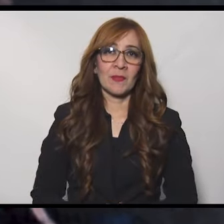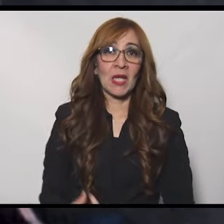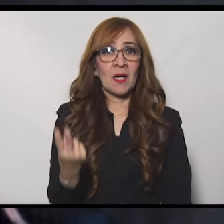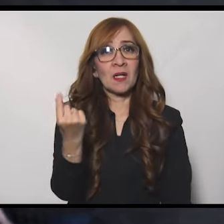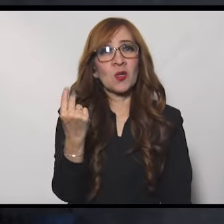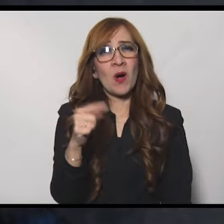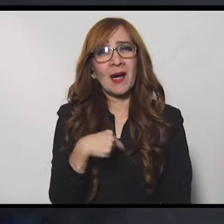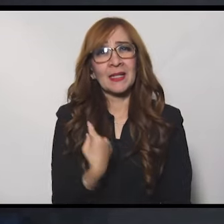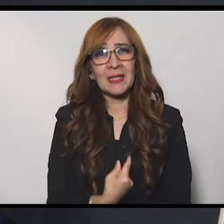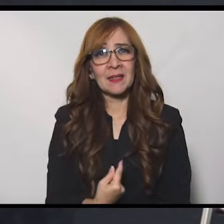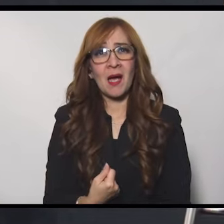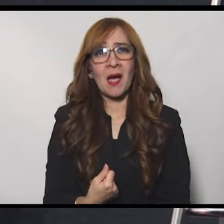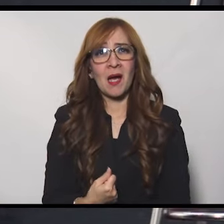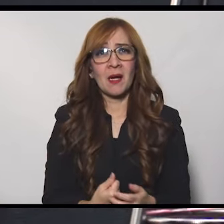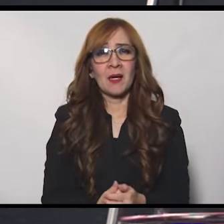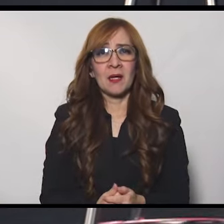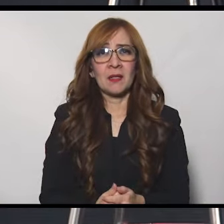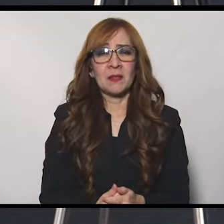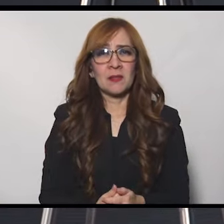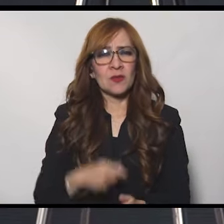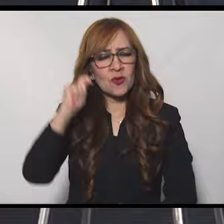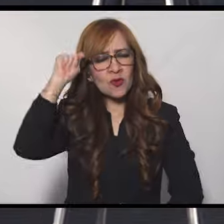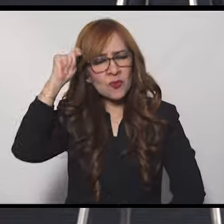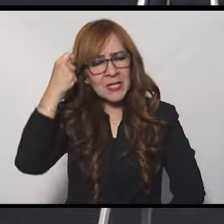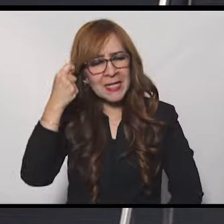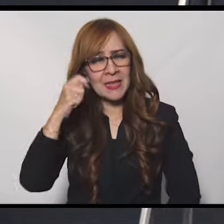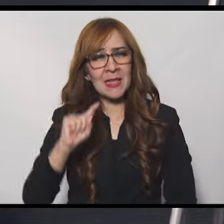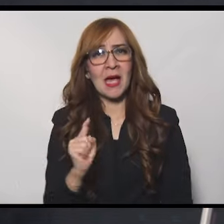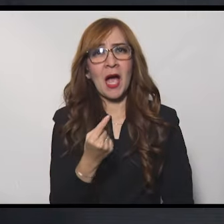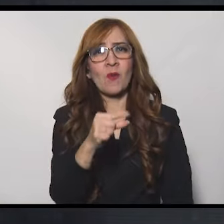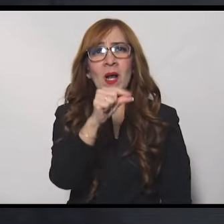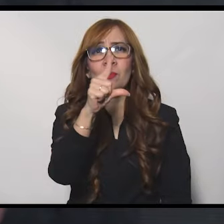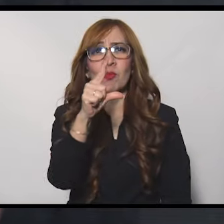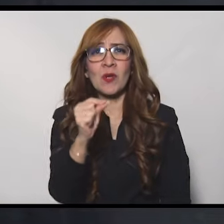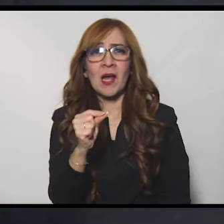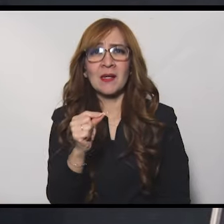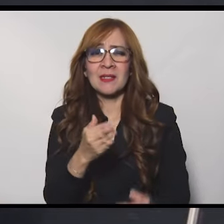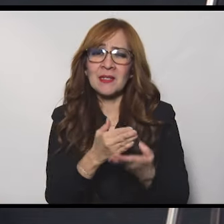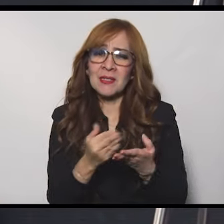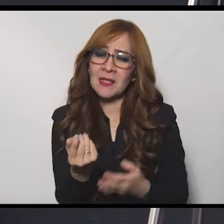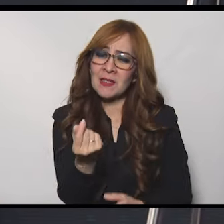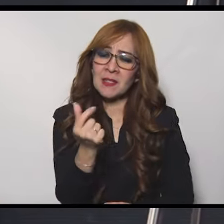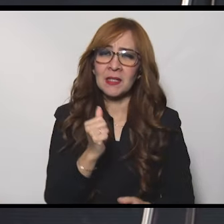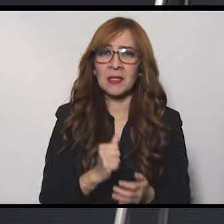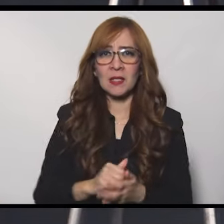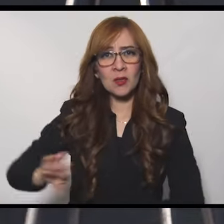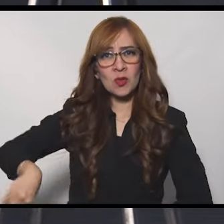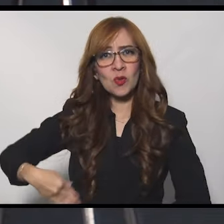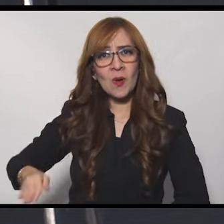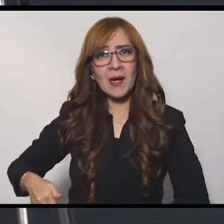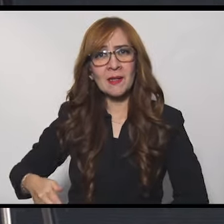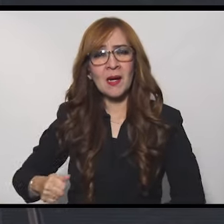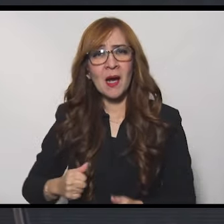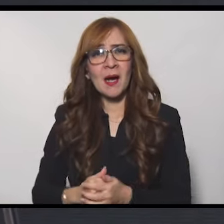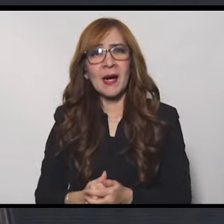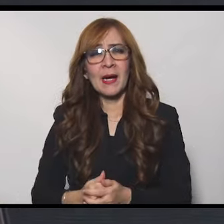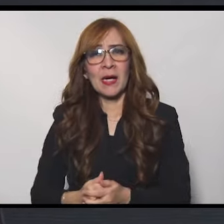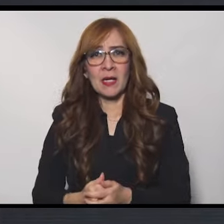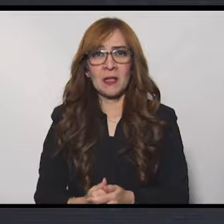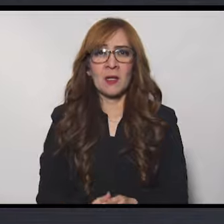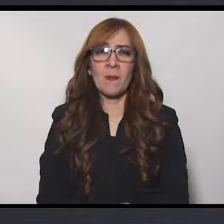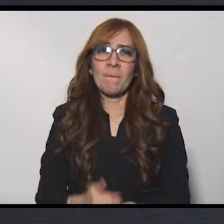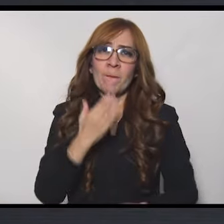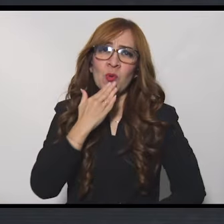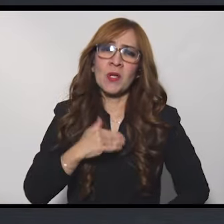Finansial kita ditekan gitu ya kan? Awal bulan tinggal sekian. Keluarga kita ditekan dengan begitu banyak